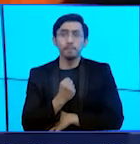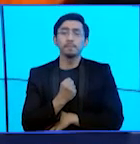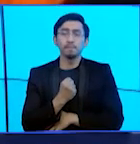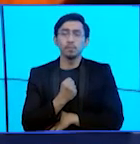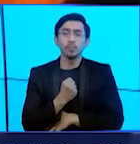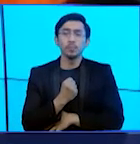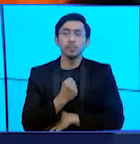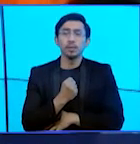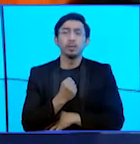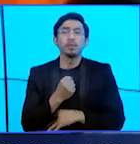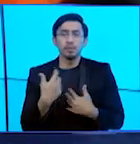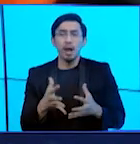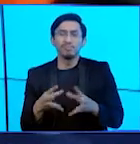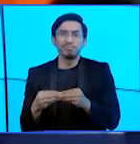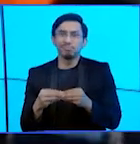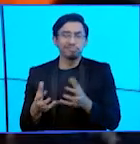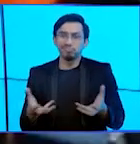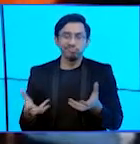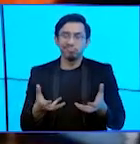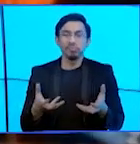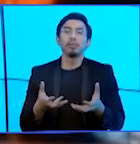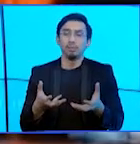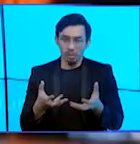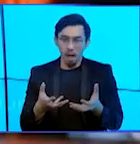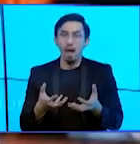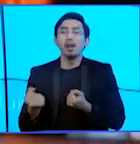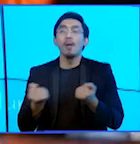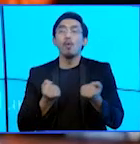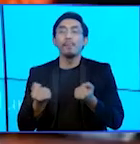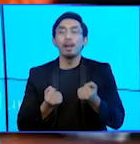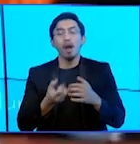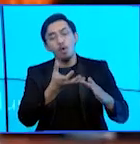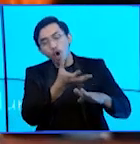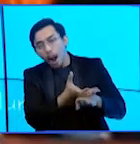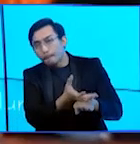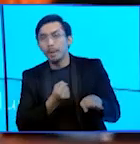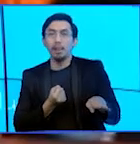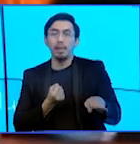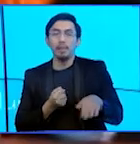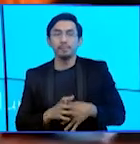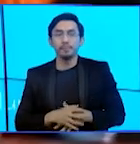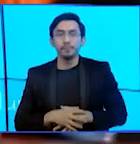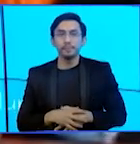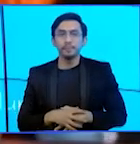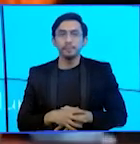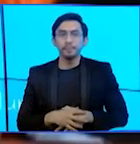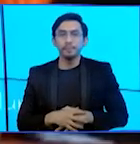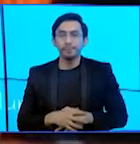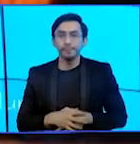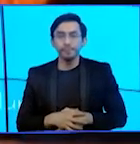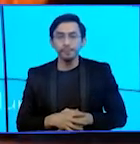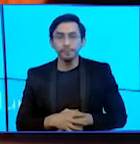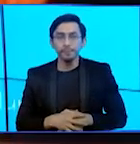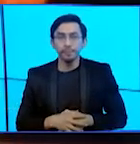para pelaku tidak menghiraukan petugas kepolisian marah untuk menurunkan jenazah dari mobil. Kemudian selanjutnya para pelaku mengerumuni jenazah dan